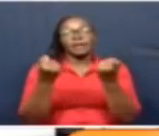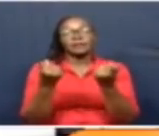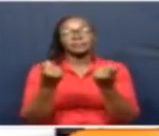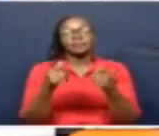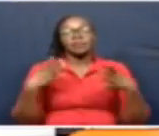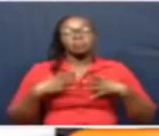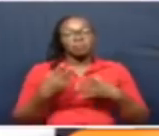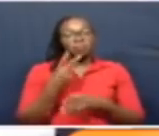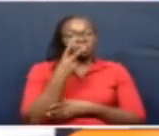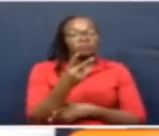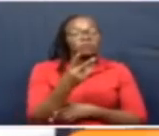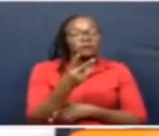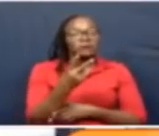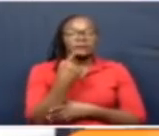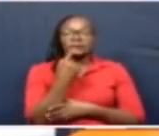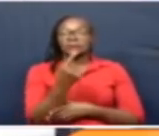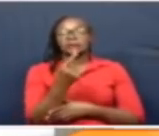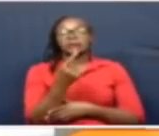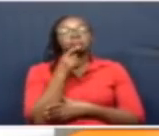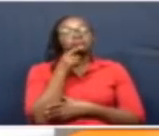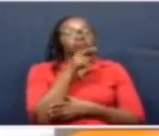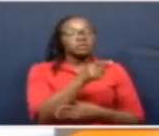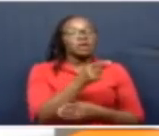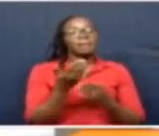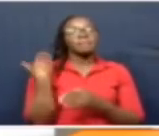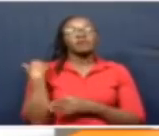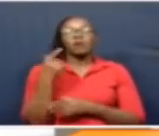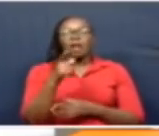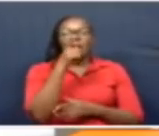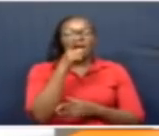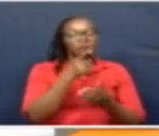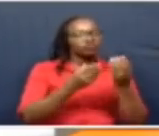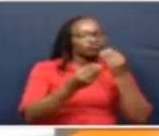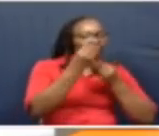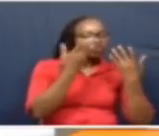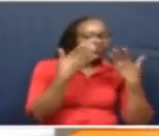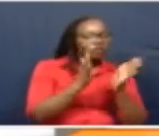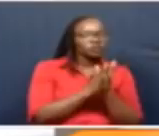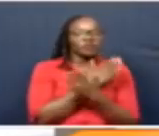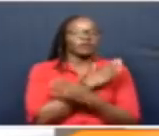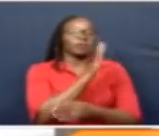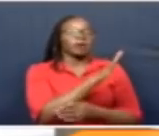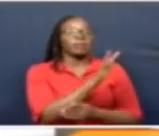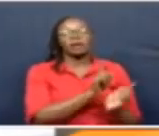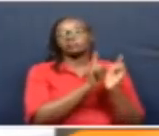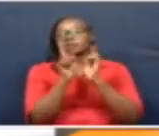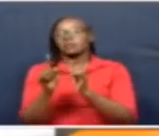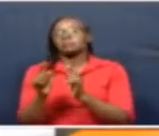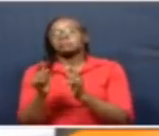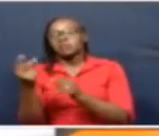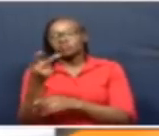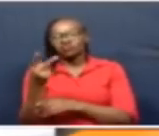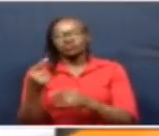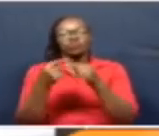those who witnessed the assault, Ogutu, who was from having lunch with a colleague, differed with a man who was in possession of iron